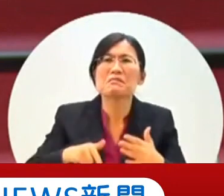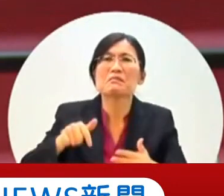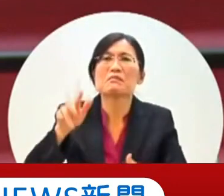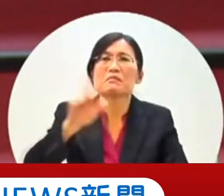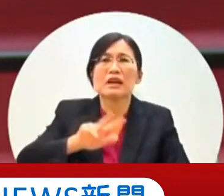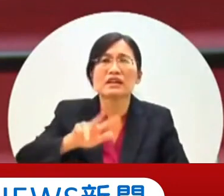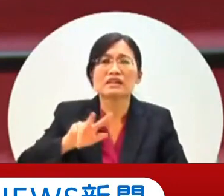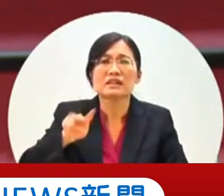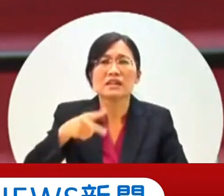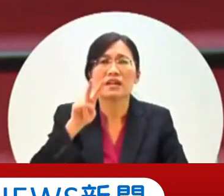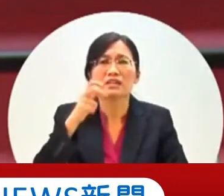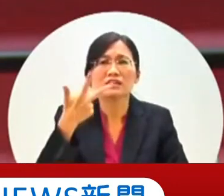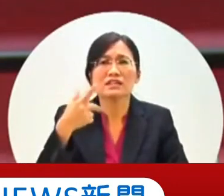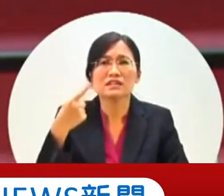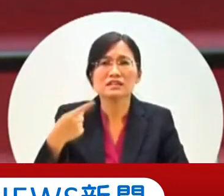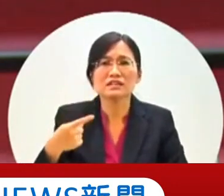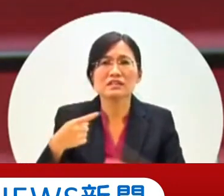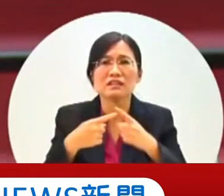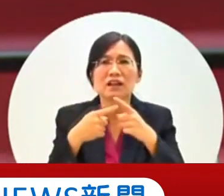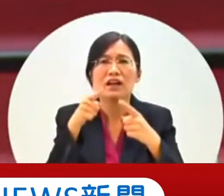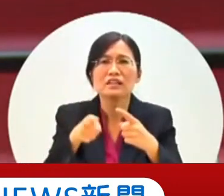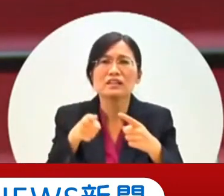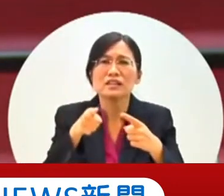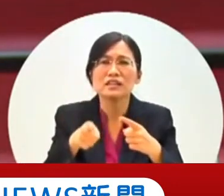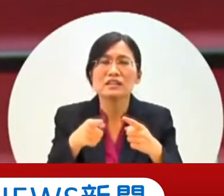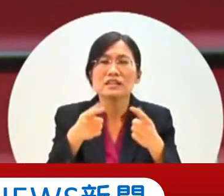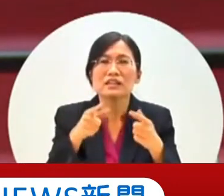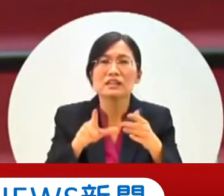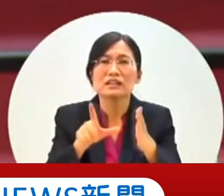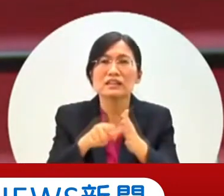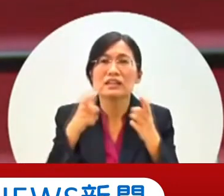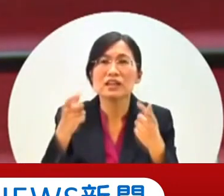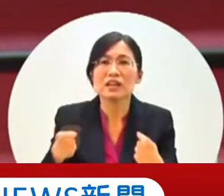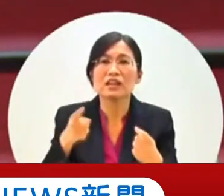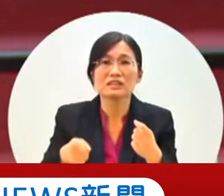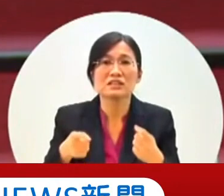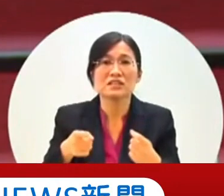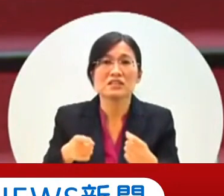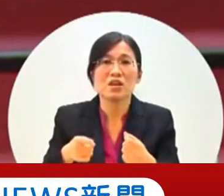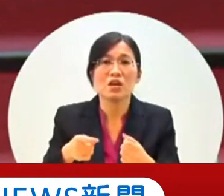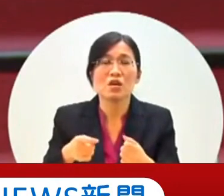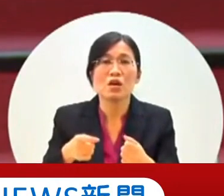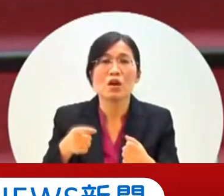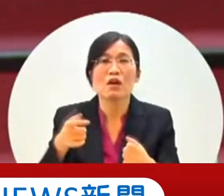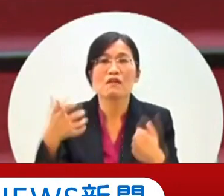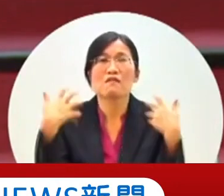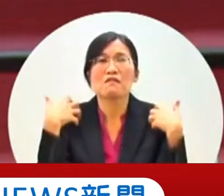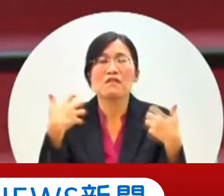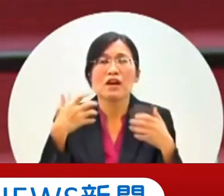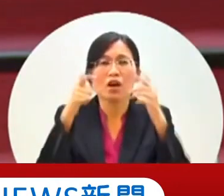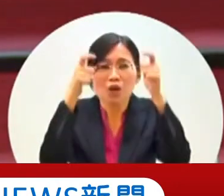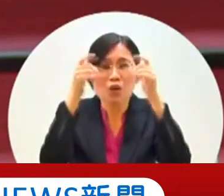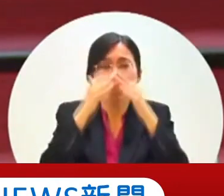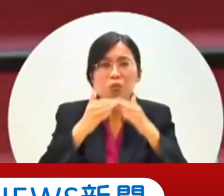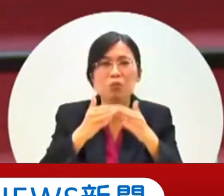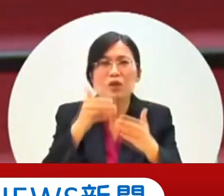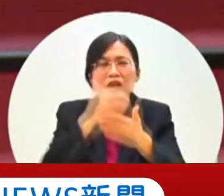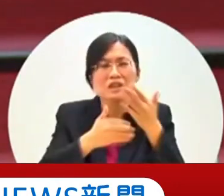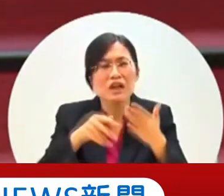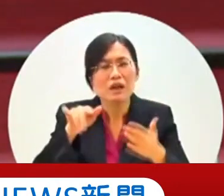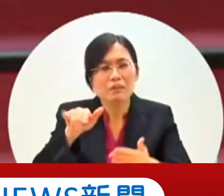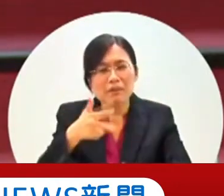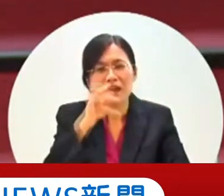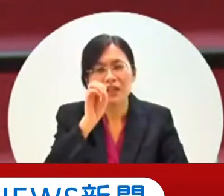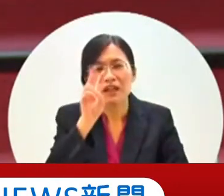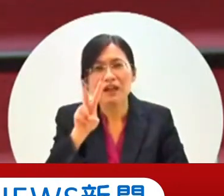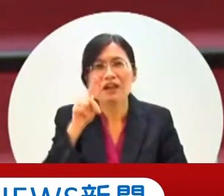理的高雄市出生数减少8,830人，平均每年减少802人。换言之，